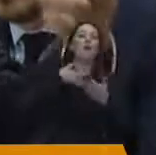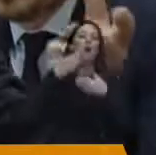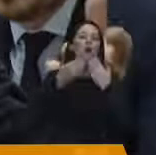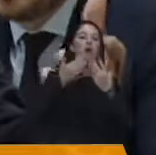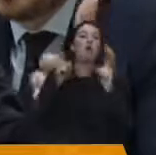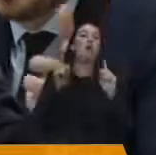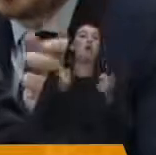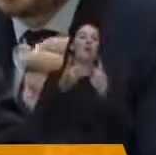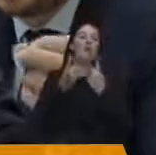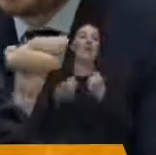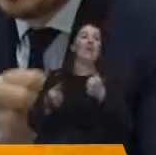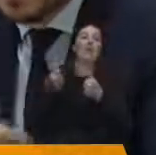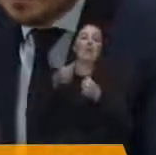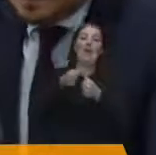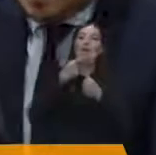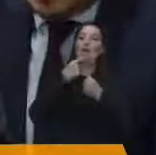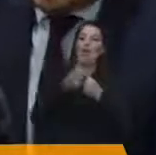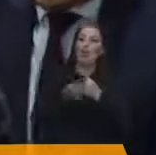Tekrar ediyorum.